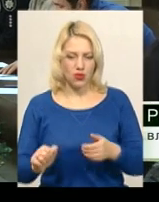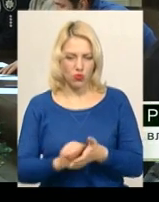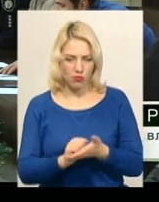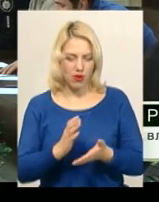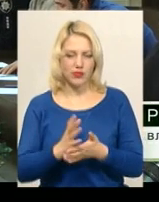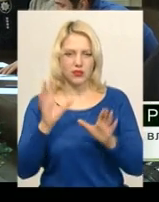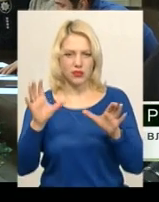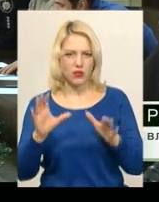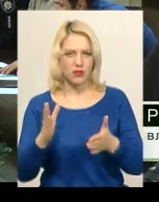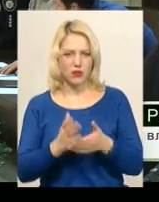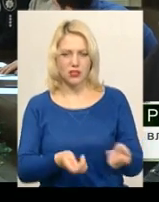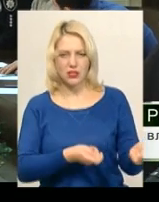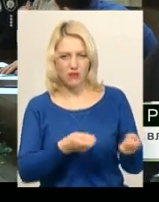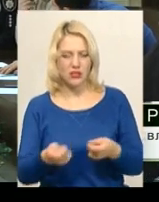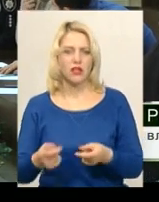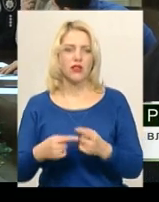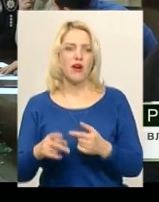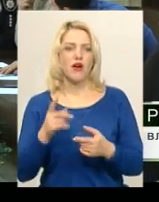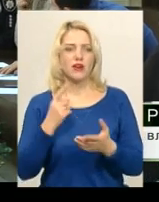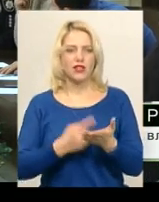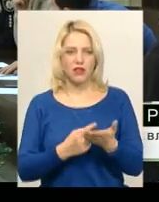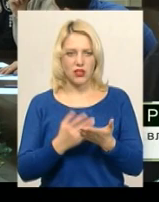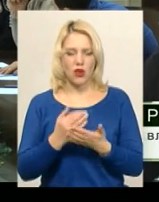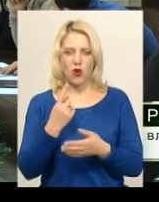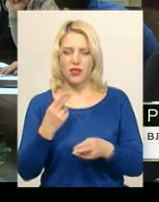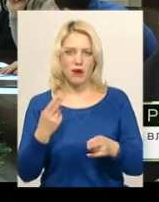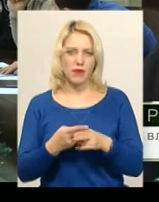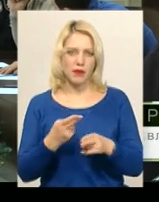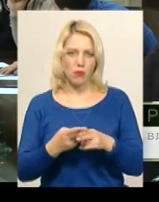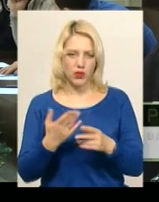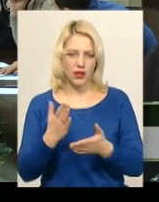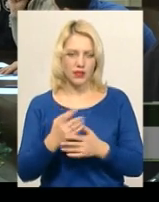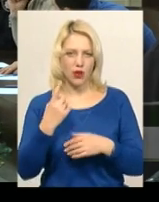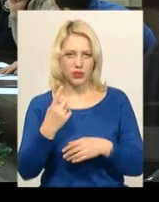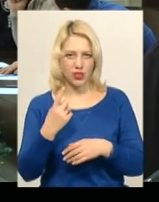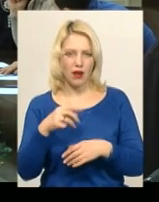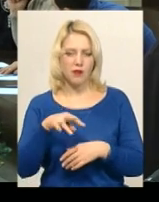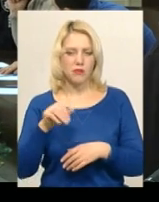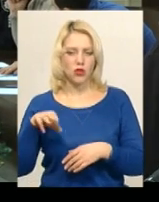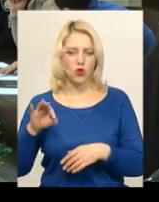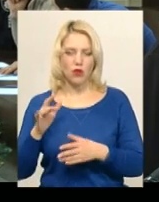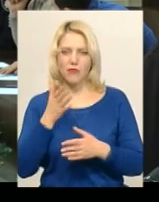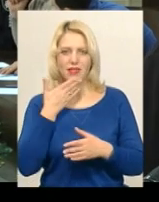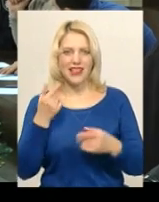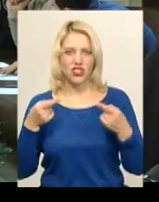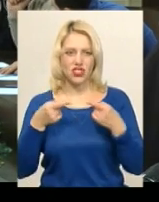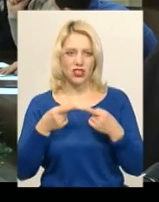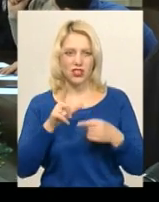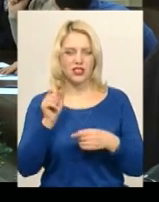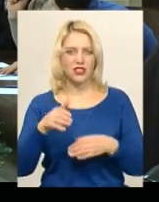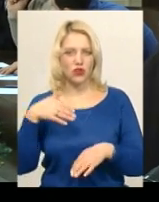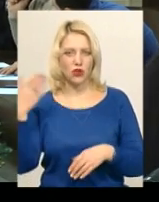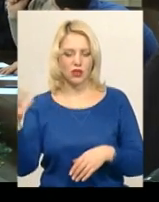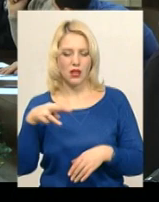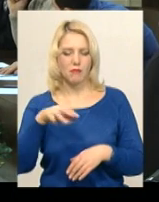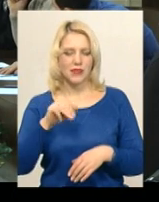загнана, має всі документи, все як підтверджує. Поки що тільки одна перепона в розмитненні – це нечіткість зі сторони митниці.